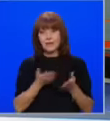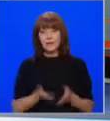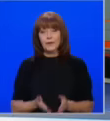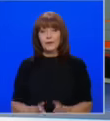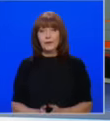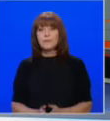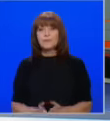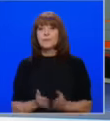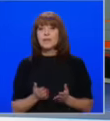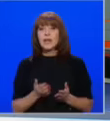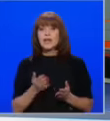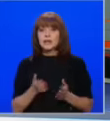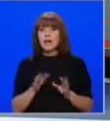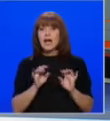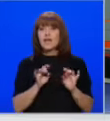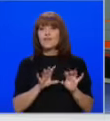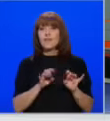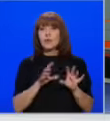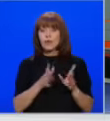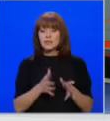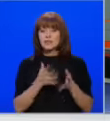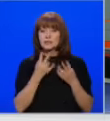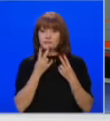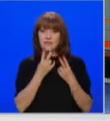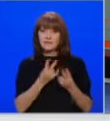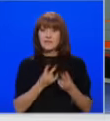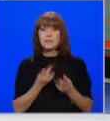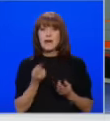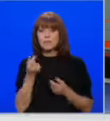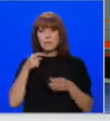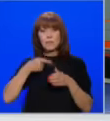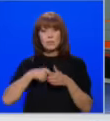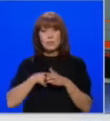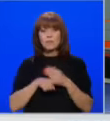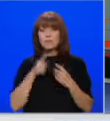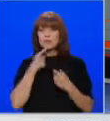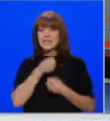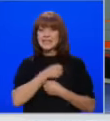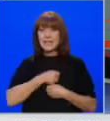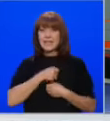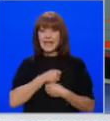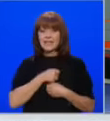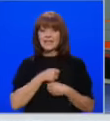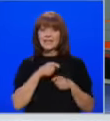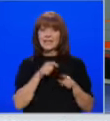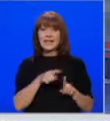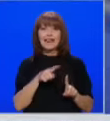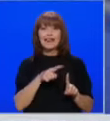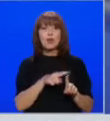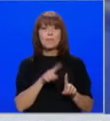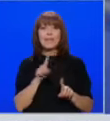момче. Следва информация с травмиращо съдържание. Детайли за трагедията ще научим сега от Тихомир